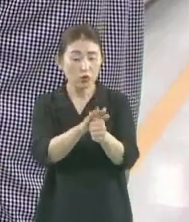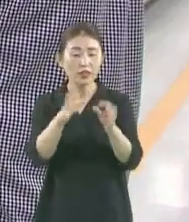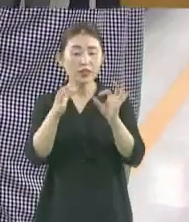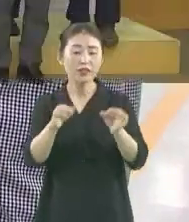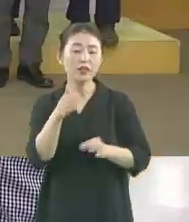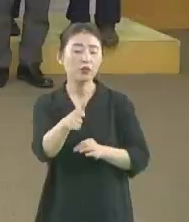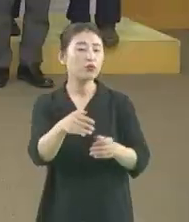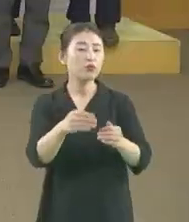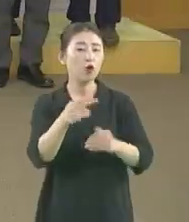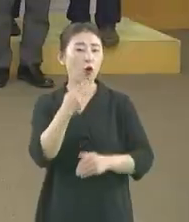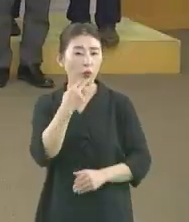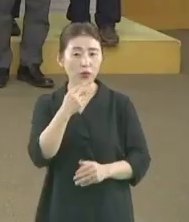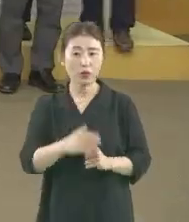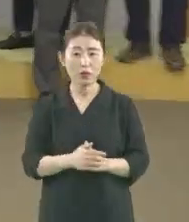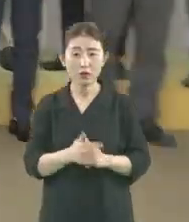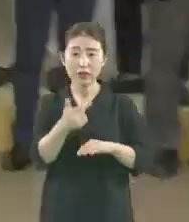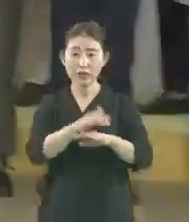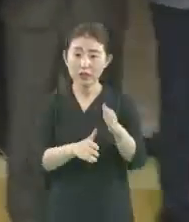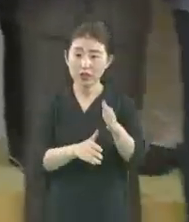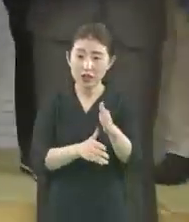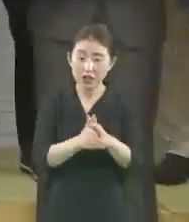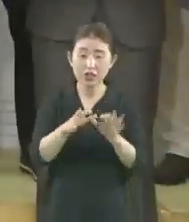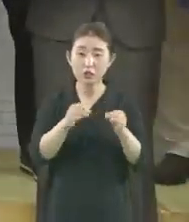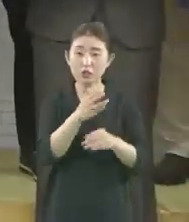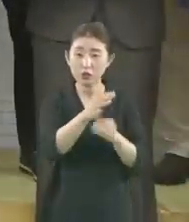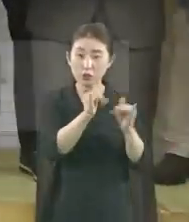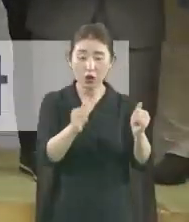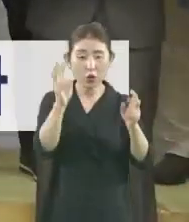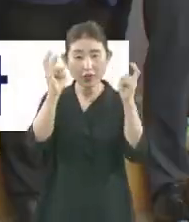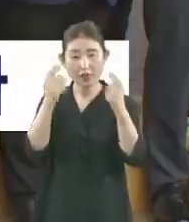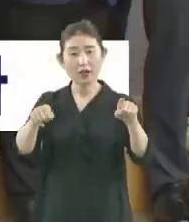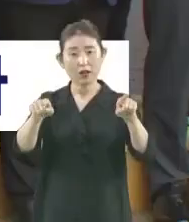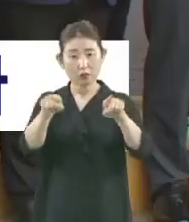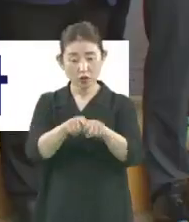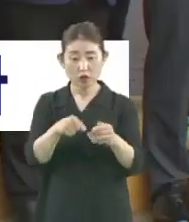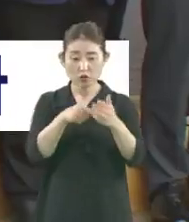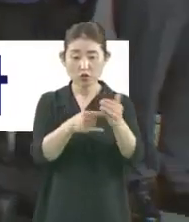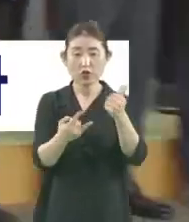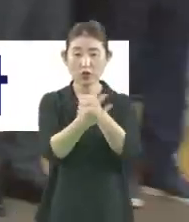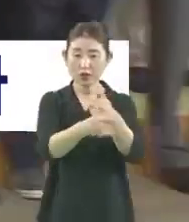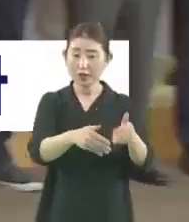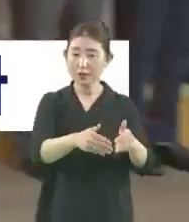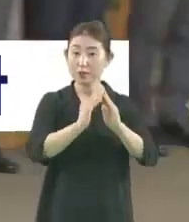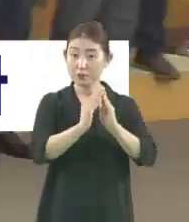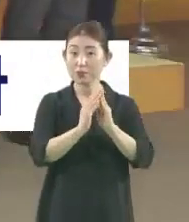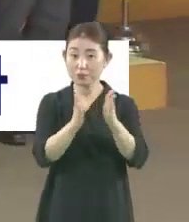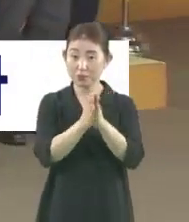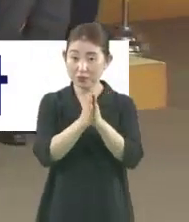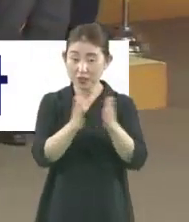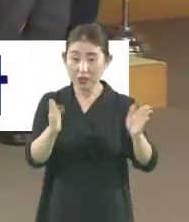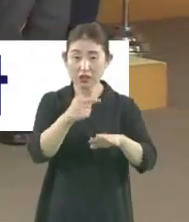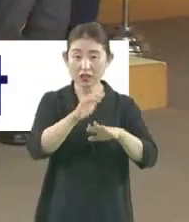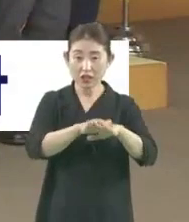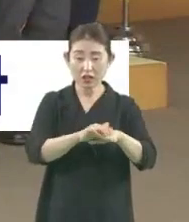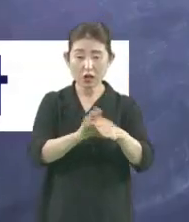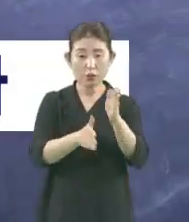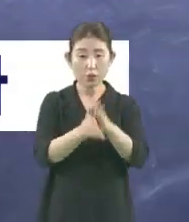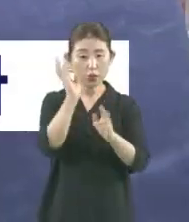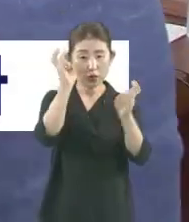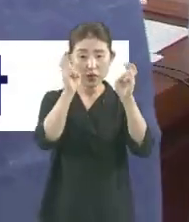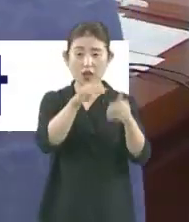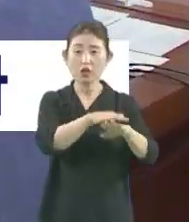없습니다. 대전시가 금융 전문가와 기업인 등으로 구성된 추진위원회 출범식을 갖고 대전에 본사를